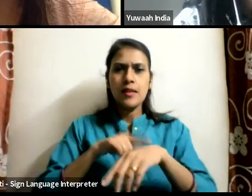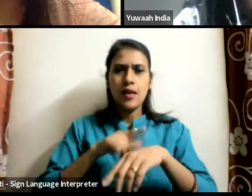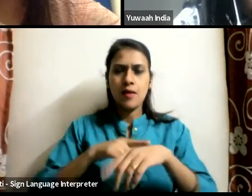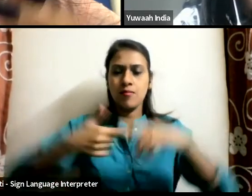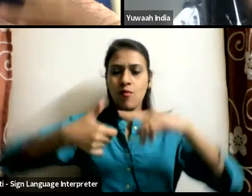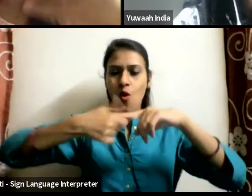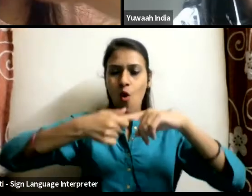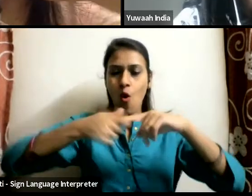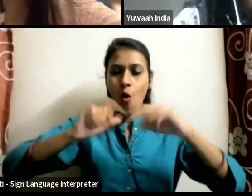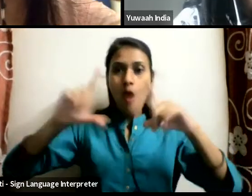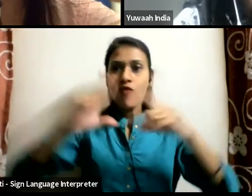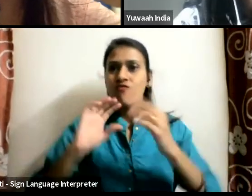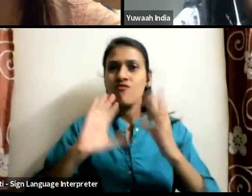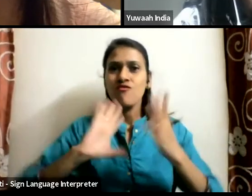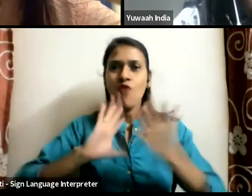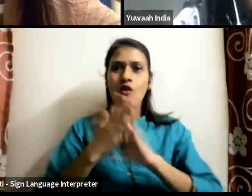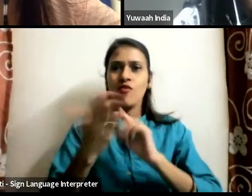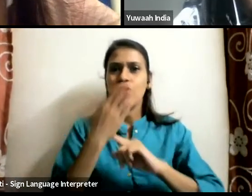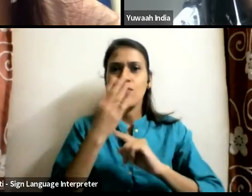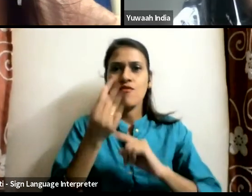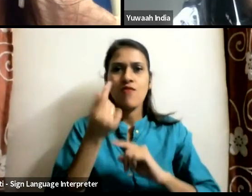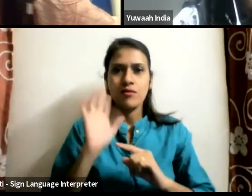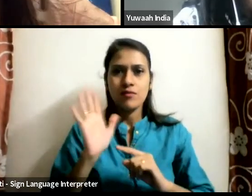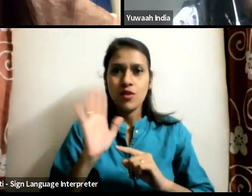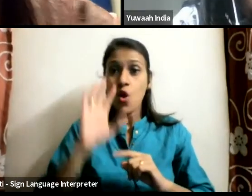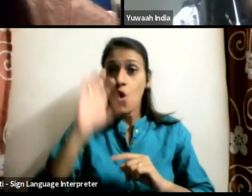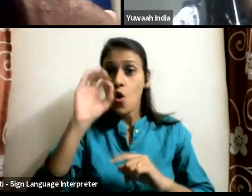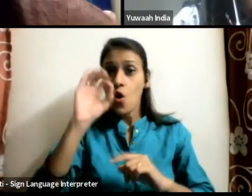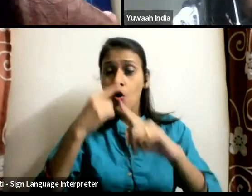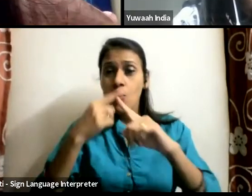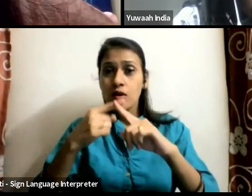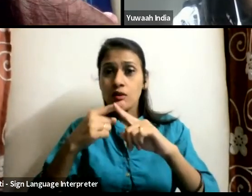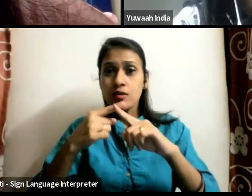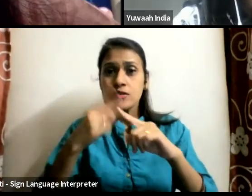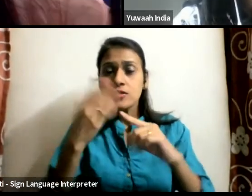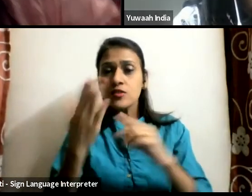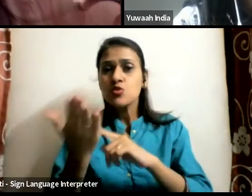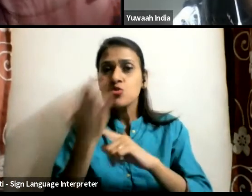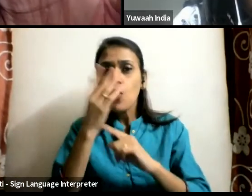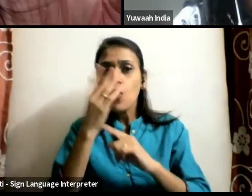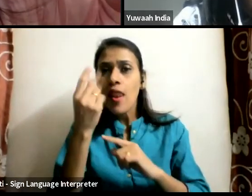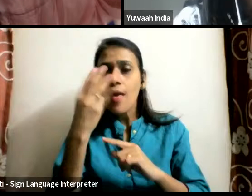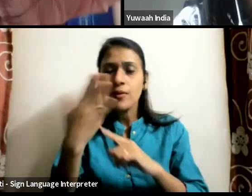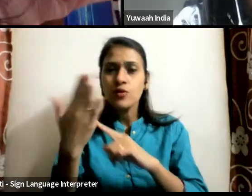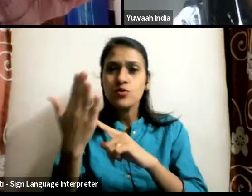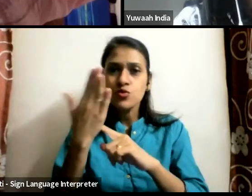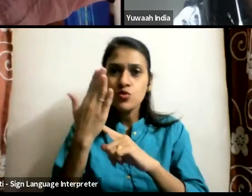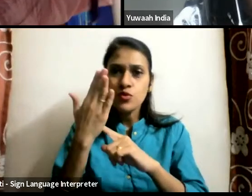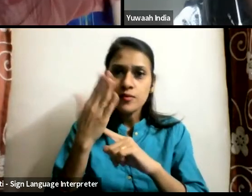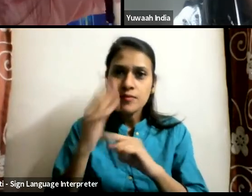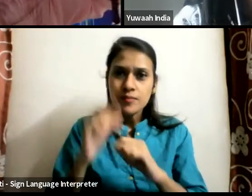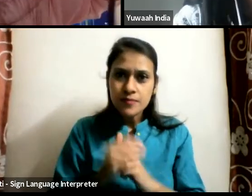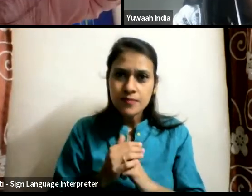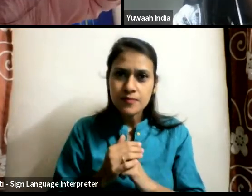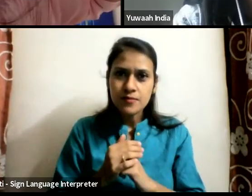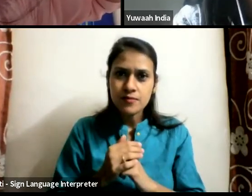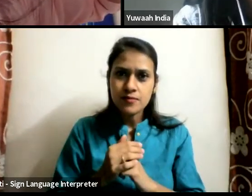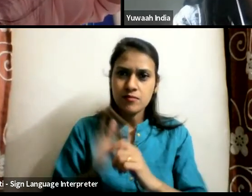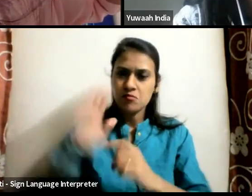और उस समय ऑक्सीजन का ये दिखाने लगता है. जैसे मेरी, आई थिंक ये रिवर्स आ रहा